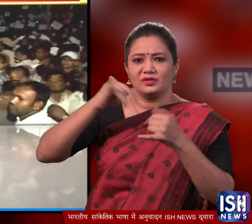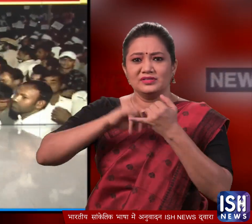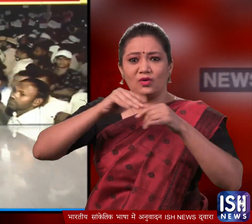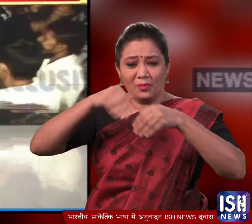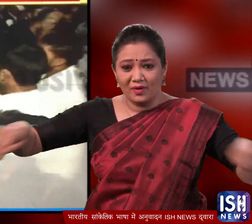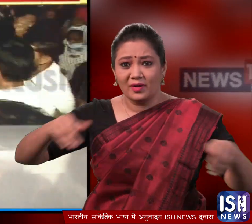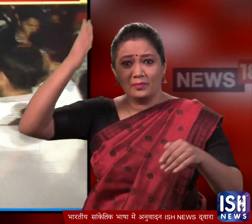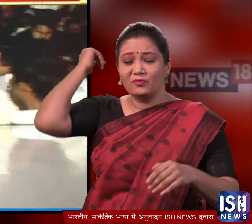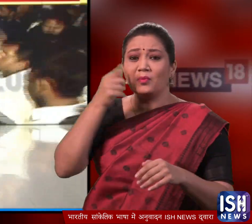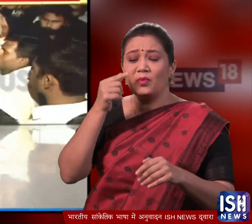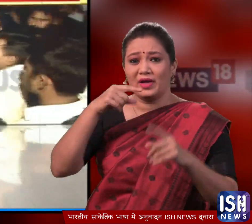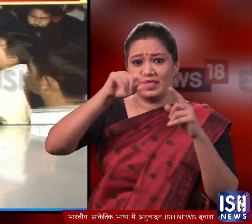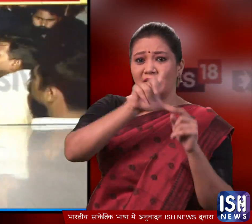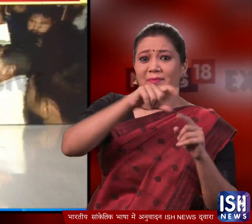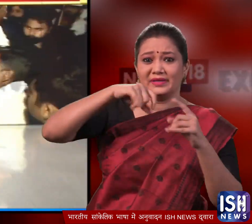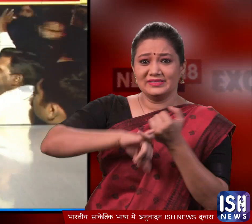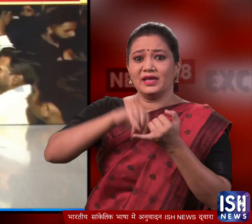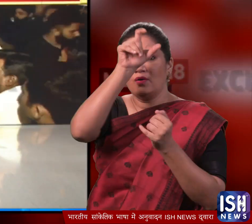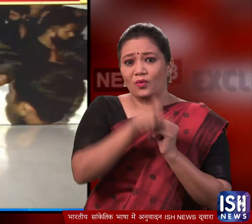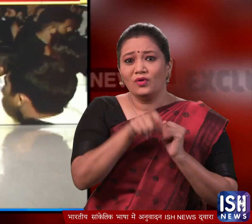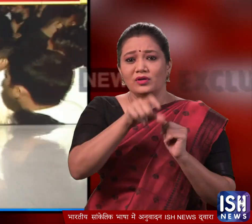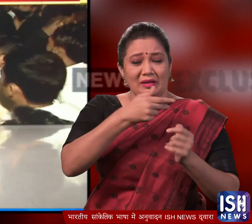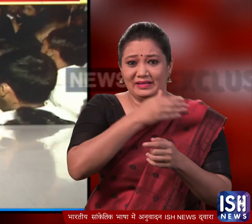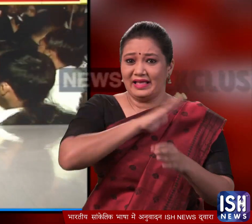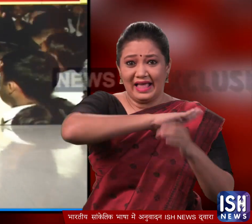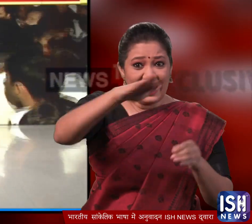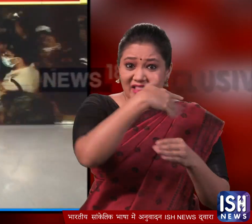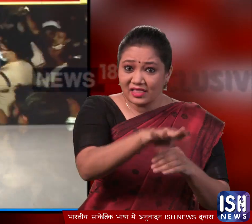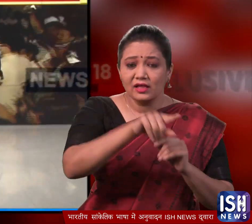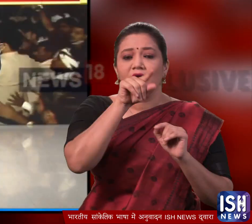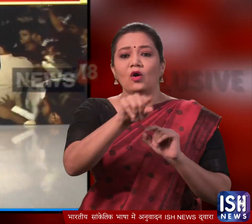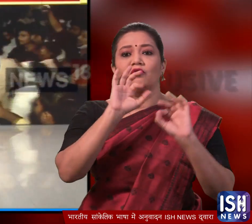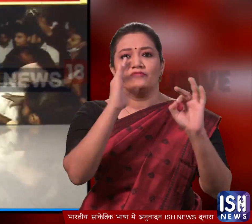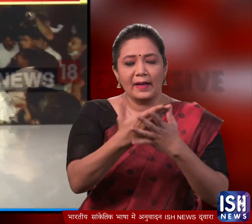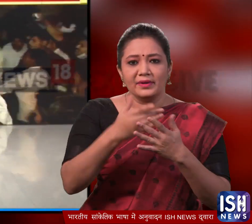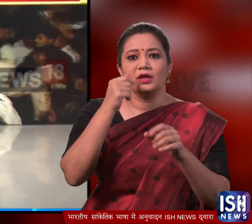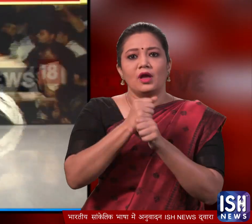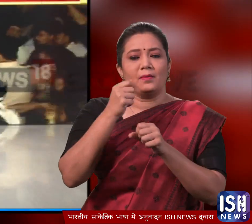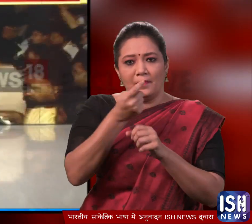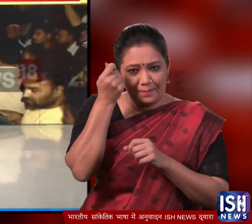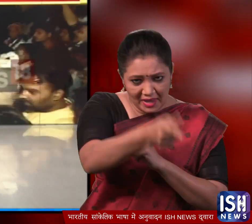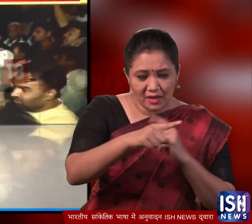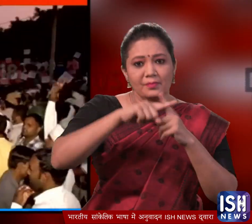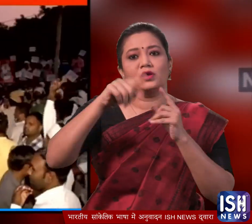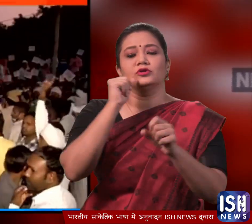मारे गए दलित युवक लखबीर सिंह के परिवार को मुआवजा और सरकारी नौकरी देने की मांग को लेकर वहां पहुंचे।